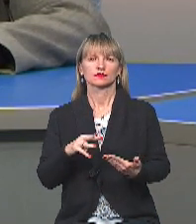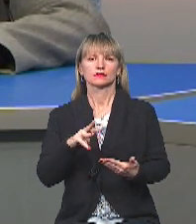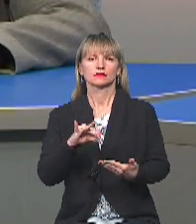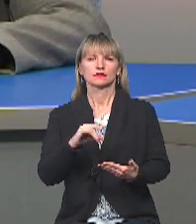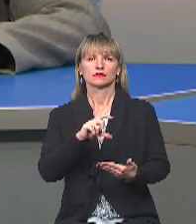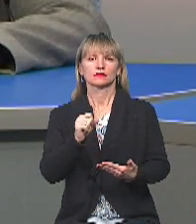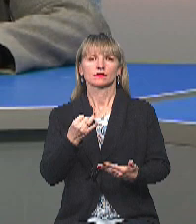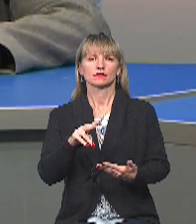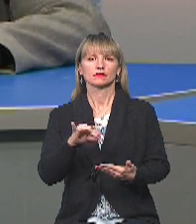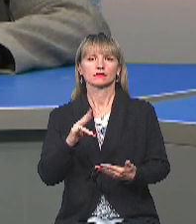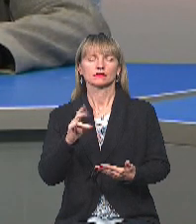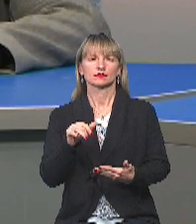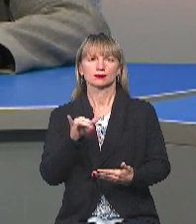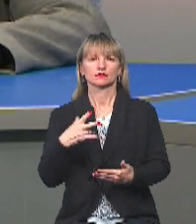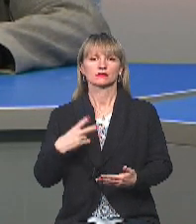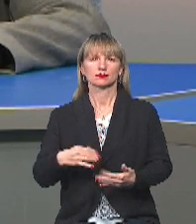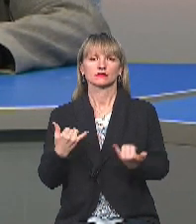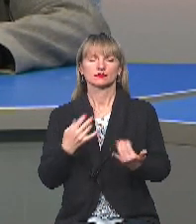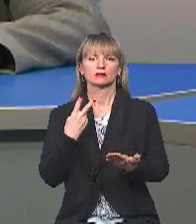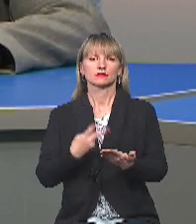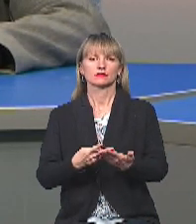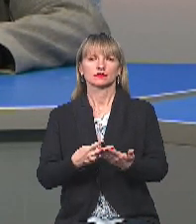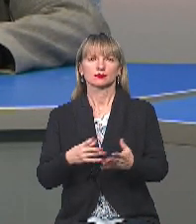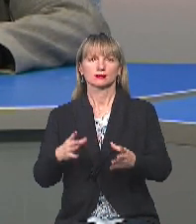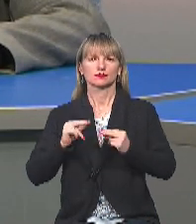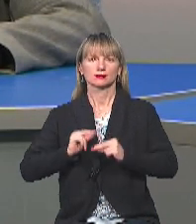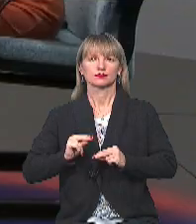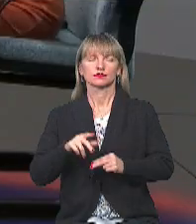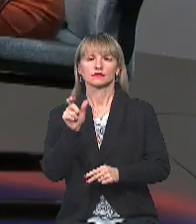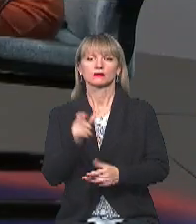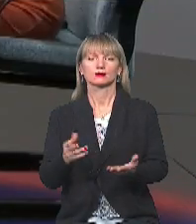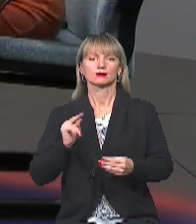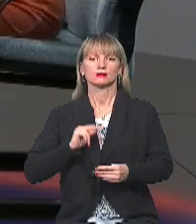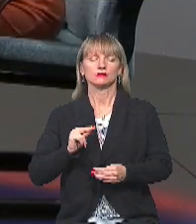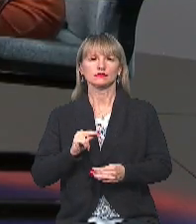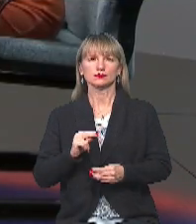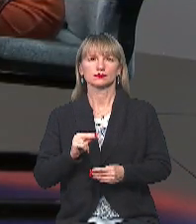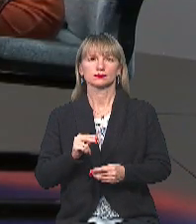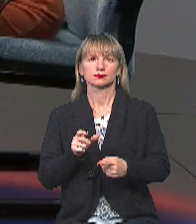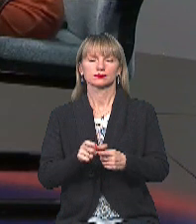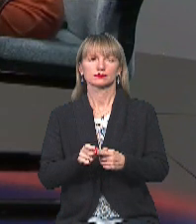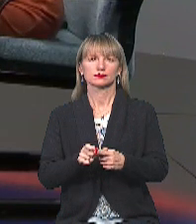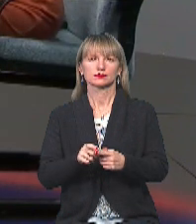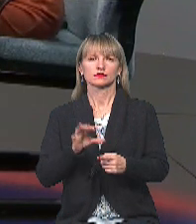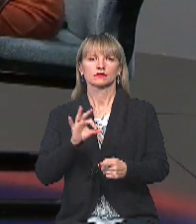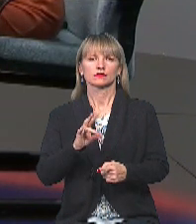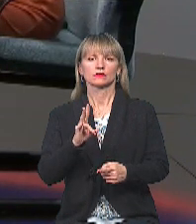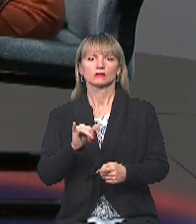Михайлина. А тебе сьогодні ще представляю не просто як колегу і журналістку, людину, яка працює в «Царині слова», а як